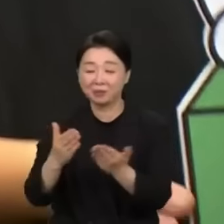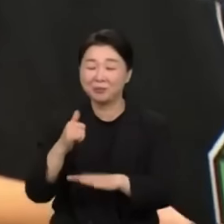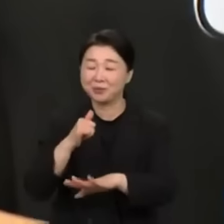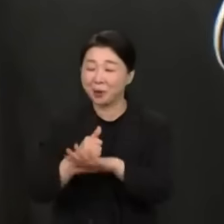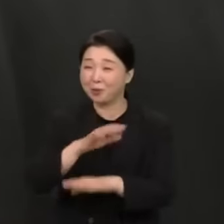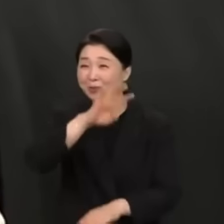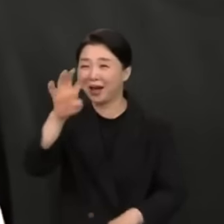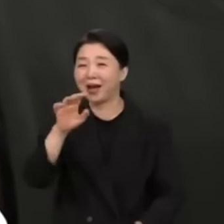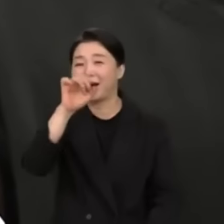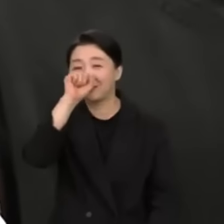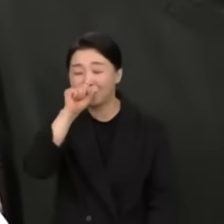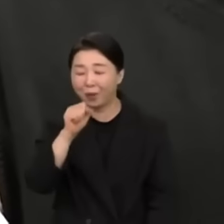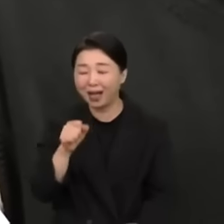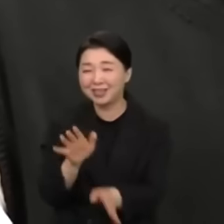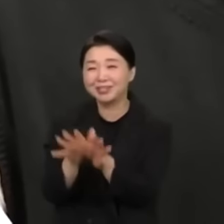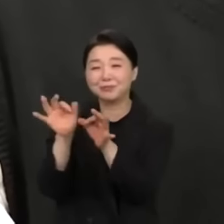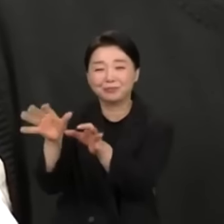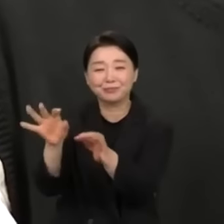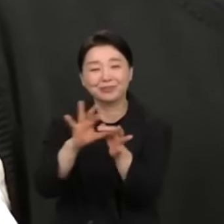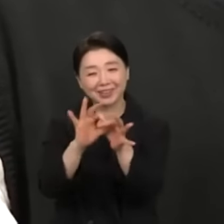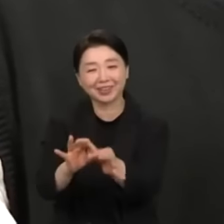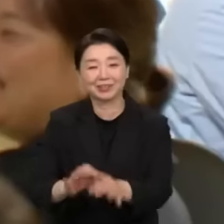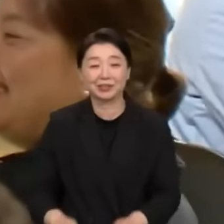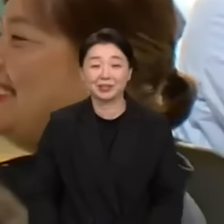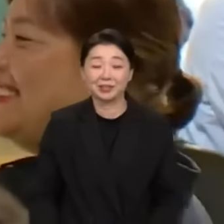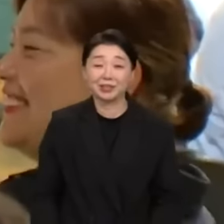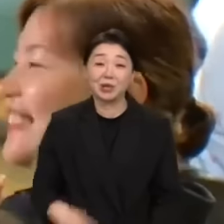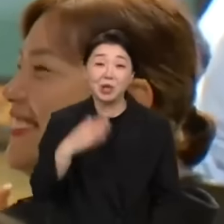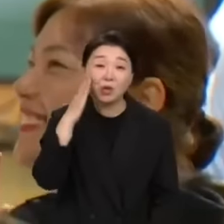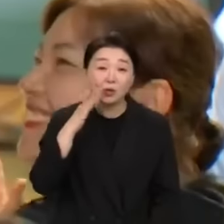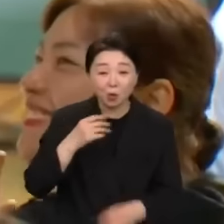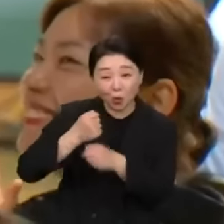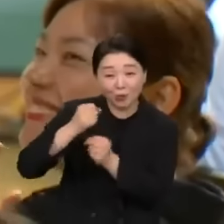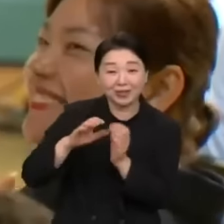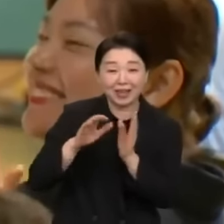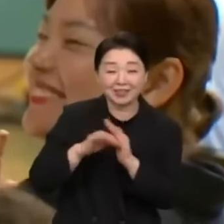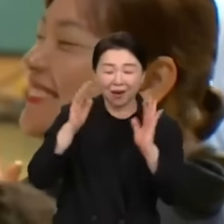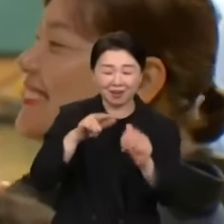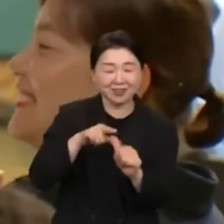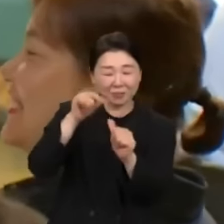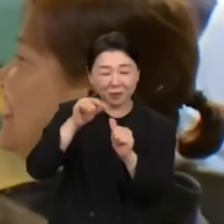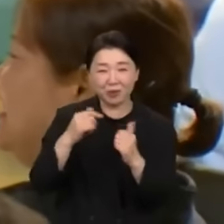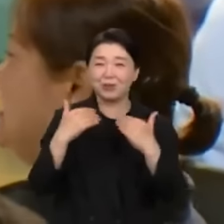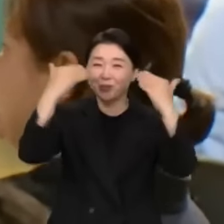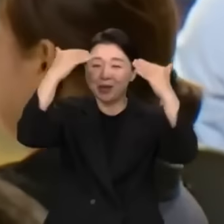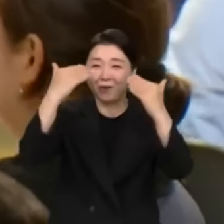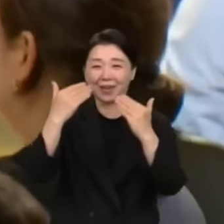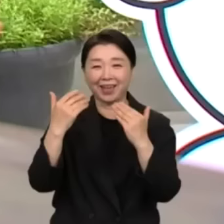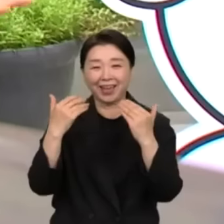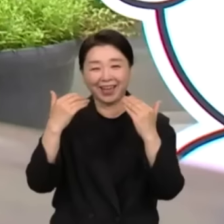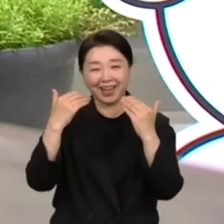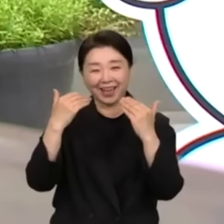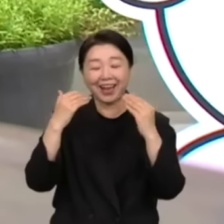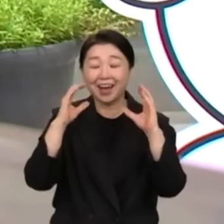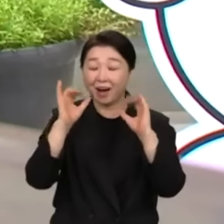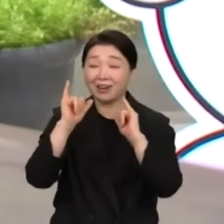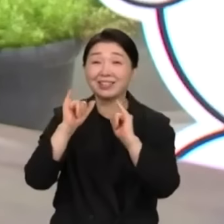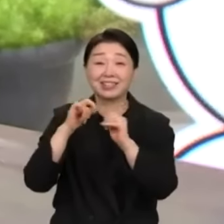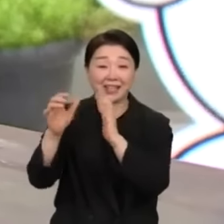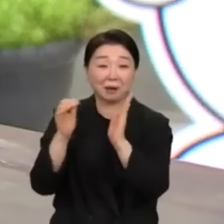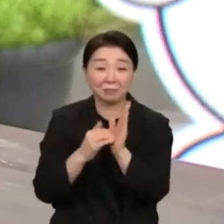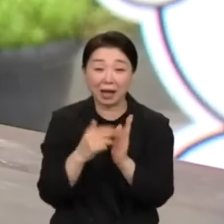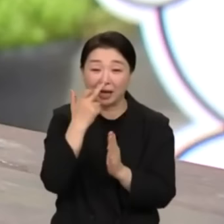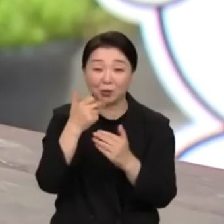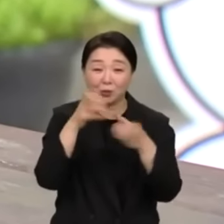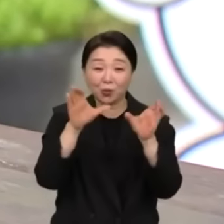돌았습니다. 기부가 쏟아졌습니다. 초록우산에 어린이가 뽑은 최고의 어른이상을 받았고 초코 과자